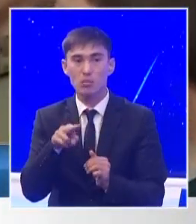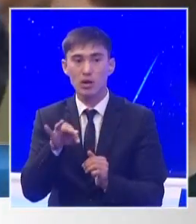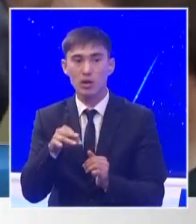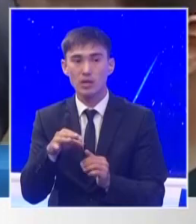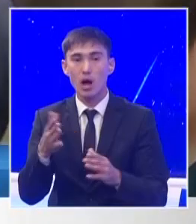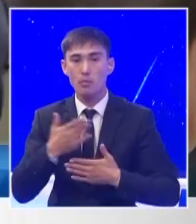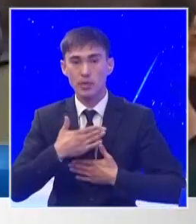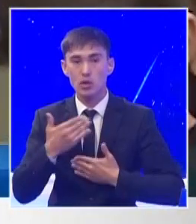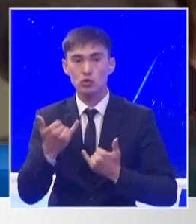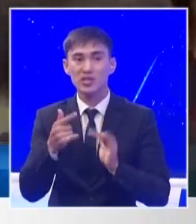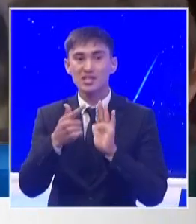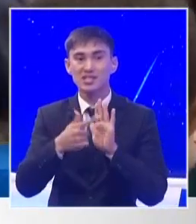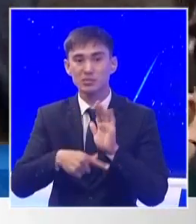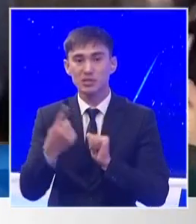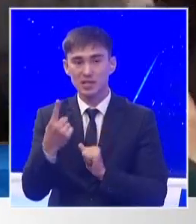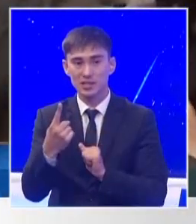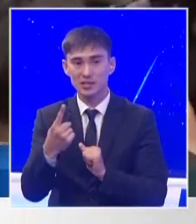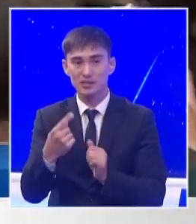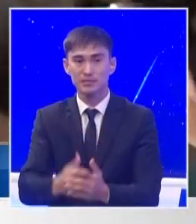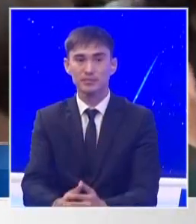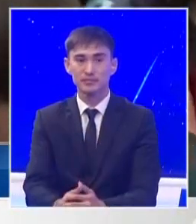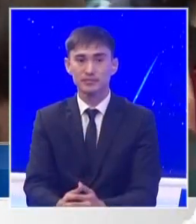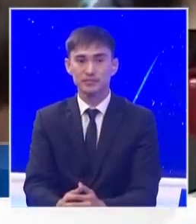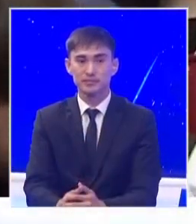мне уже 71.